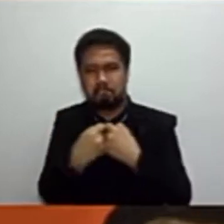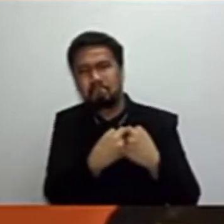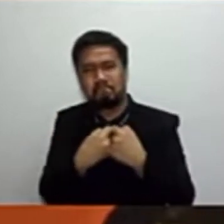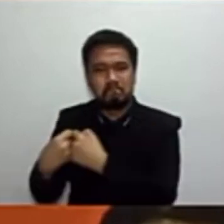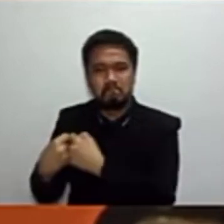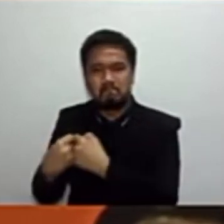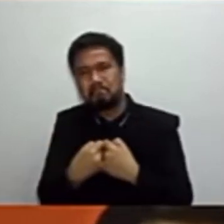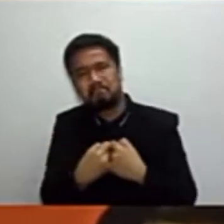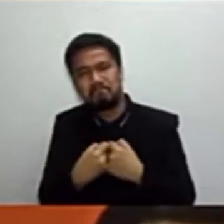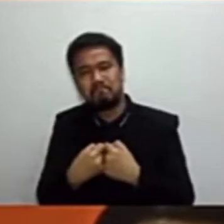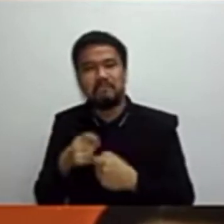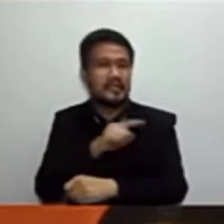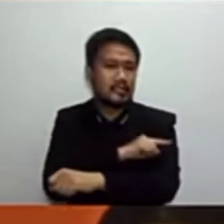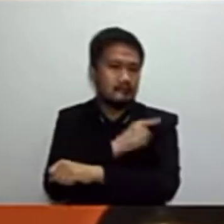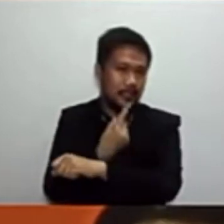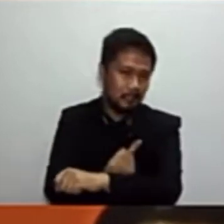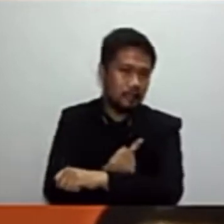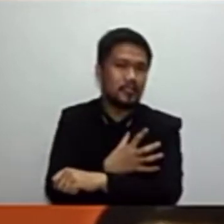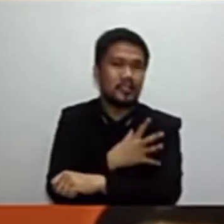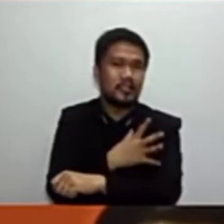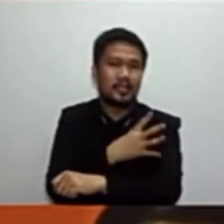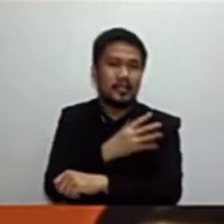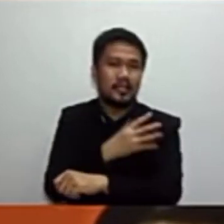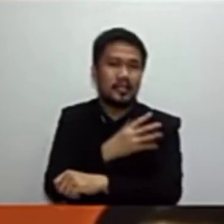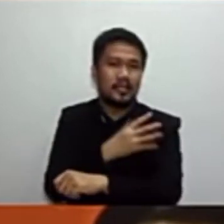kapangyarihan at posisyon.